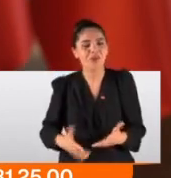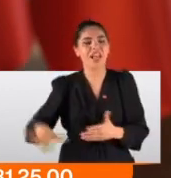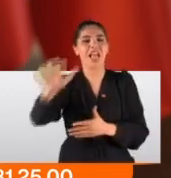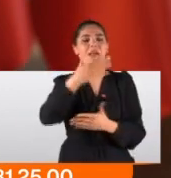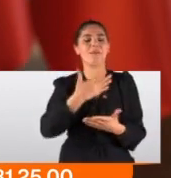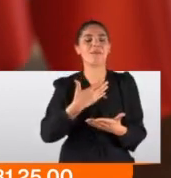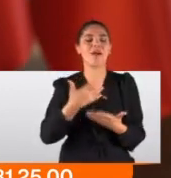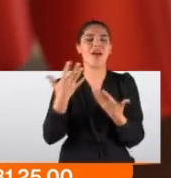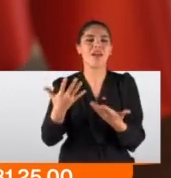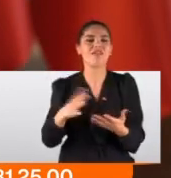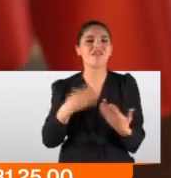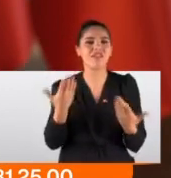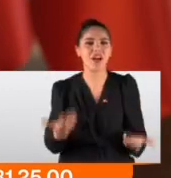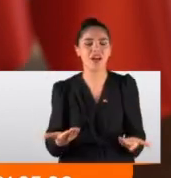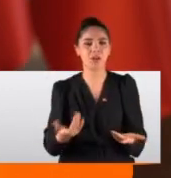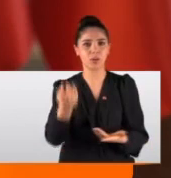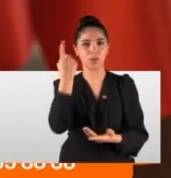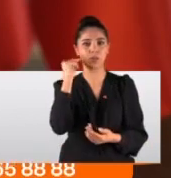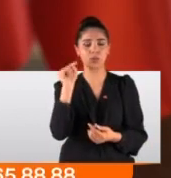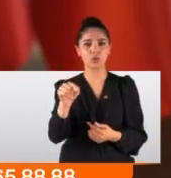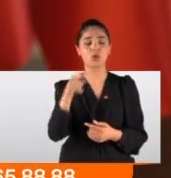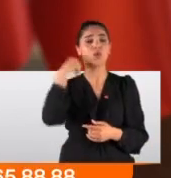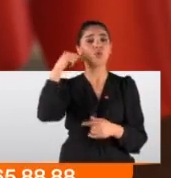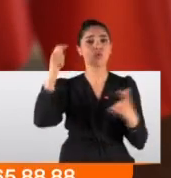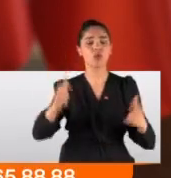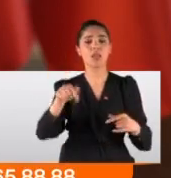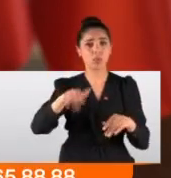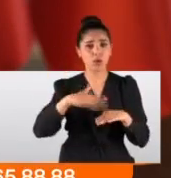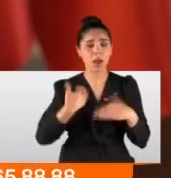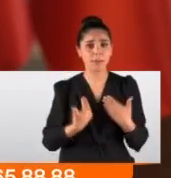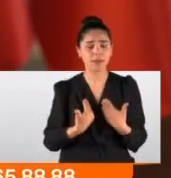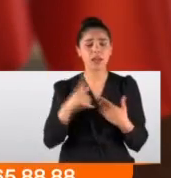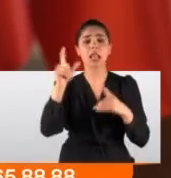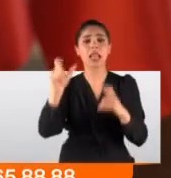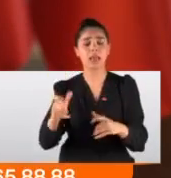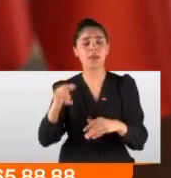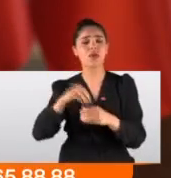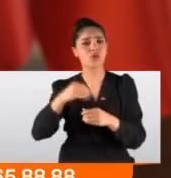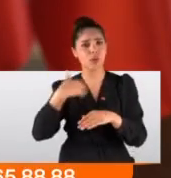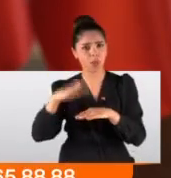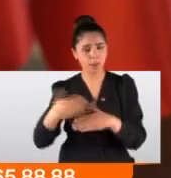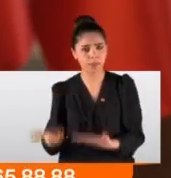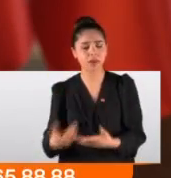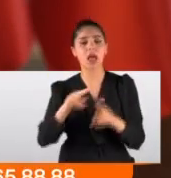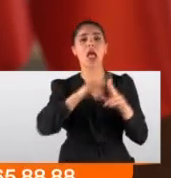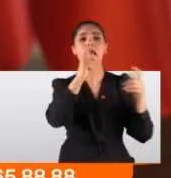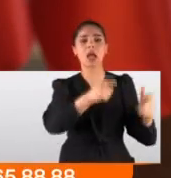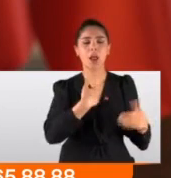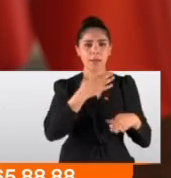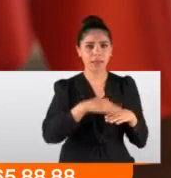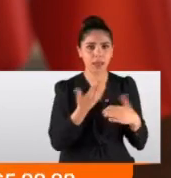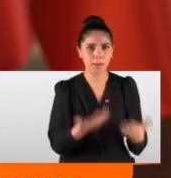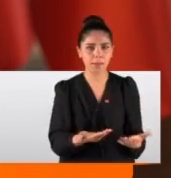üstünde tutuluyoruz. Dün Suriye'de bunu yaptık. Libya'da bunu yaptık. Karabağ'da bunu